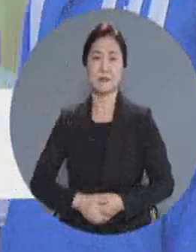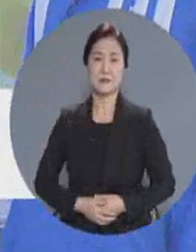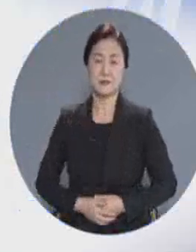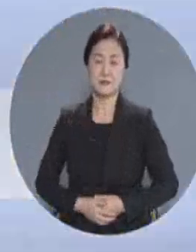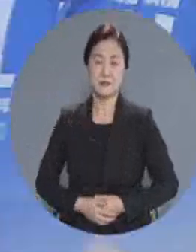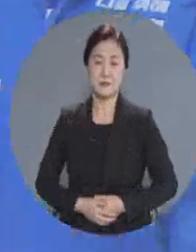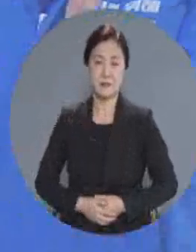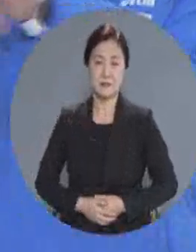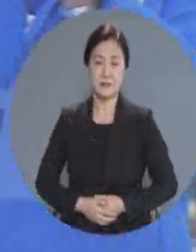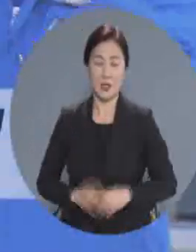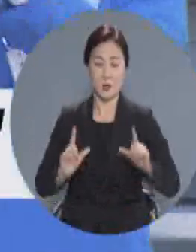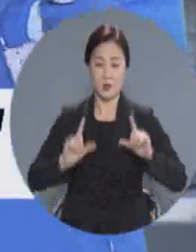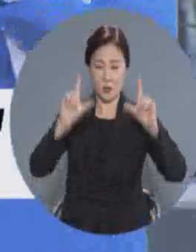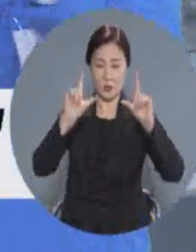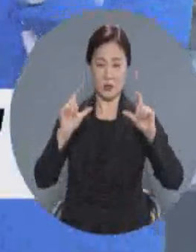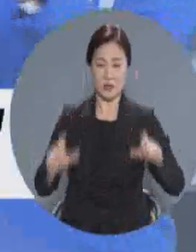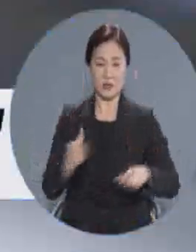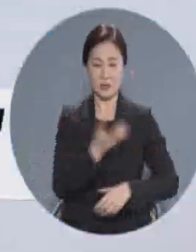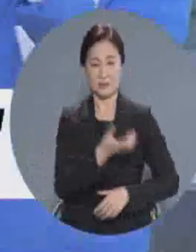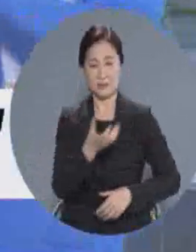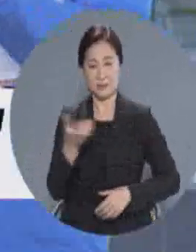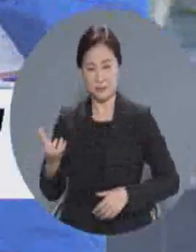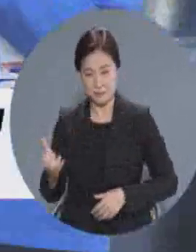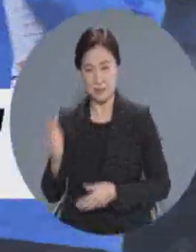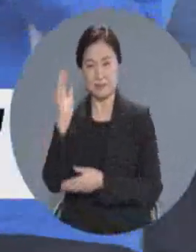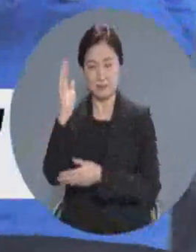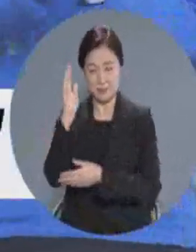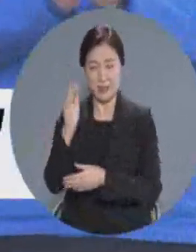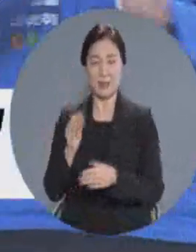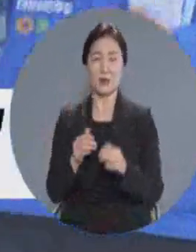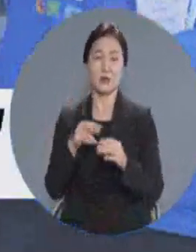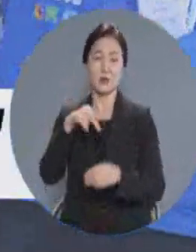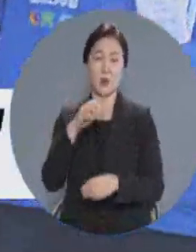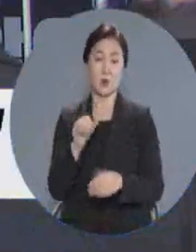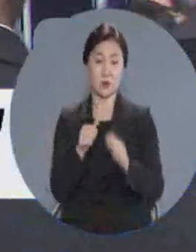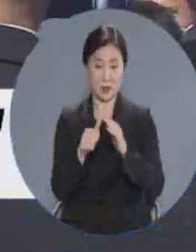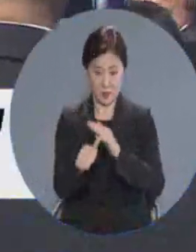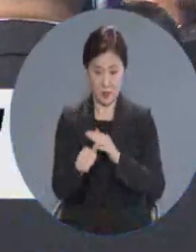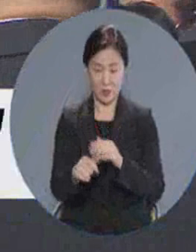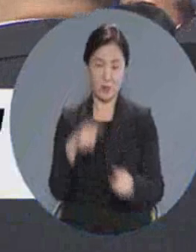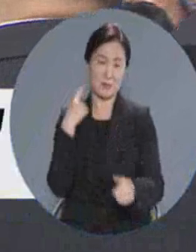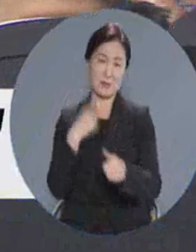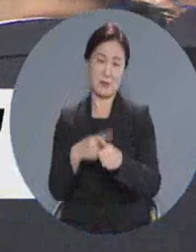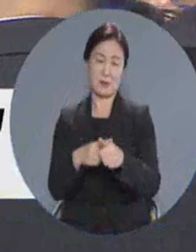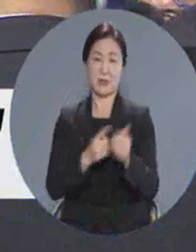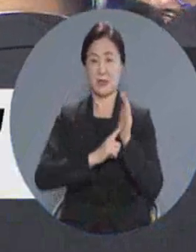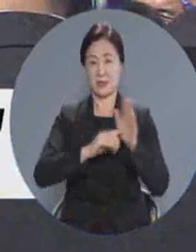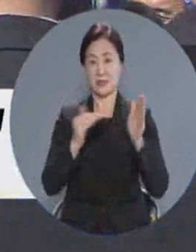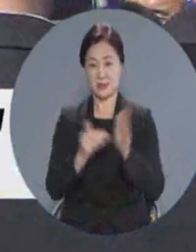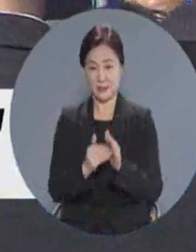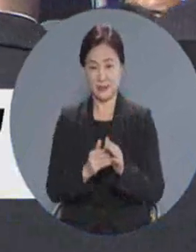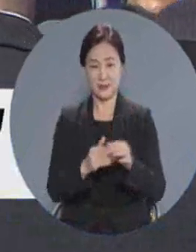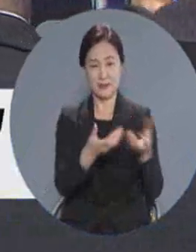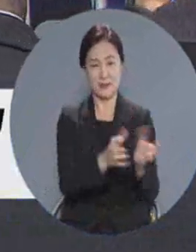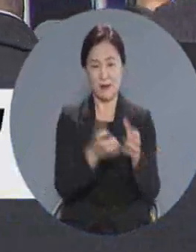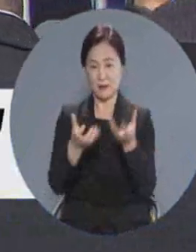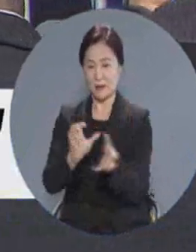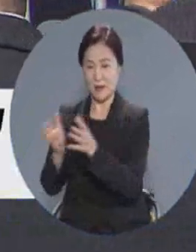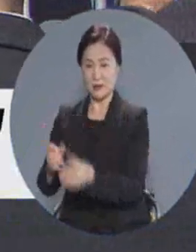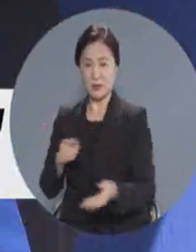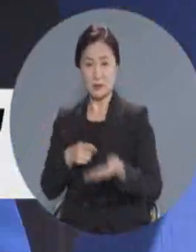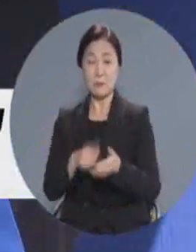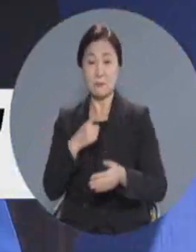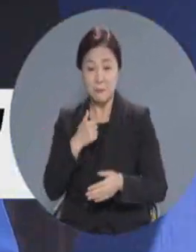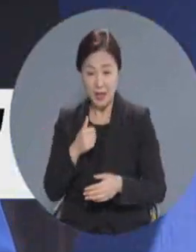전남 동북권 순회 유세에 나선 송영길 대표 역시 비판을 쏟아냈습니다. 다당제를 주장했던 안 후보가 결국